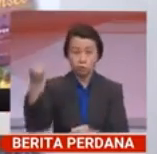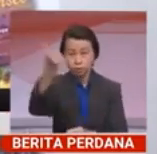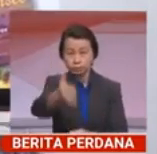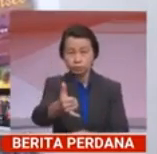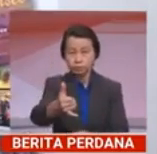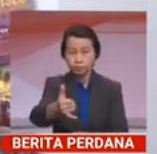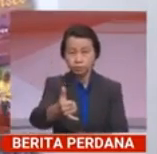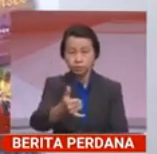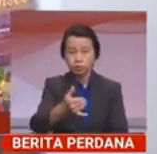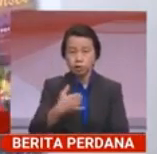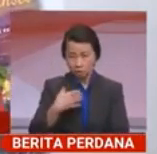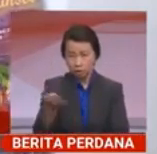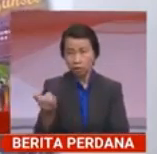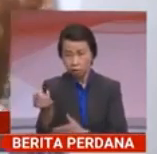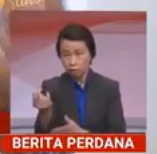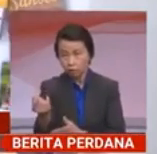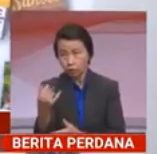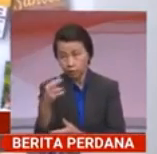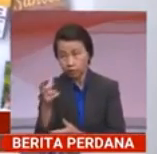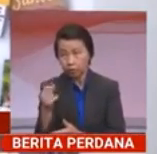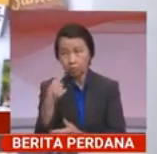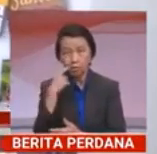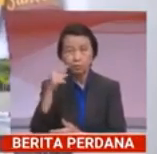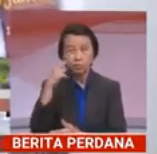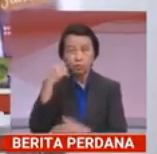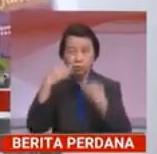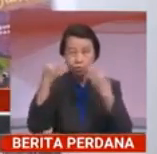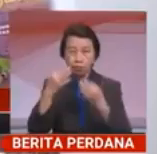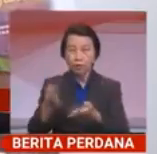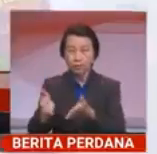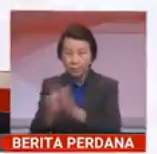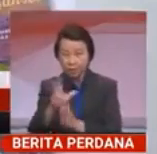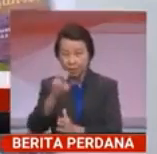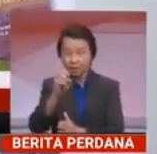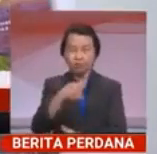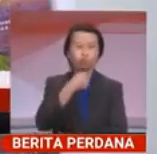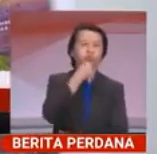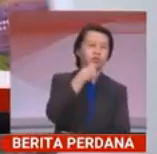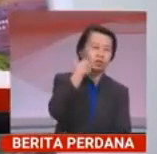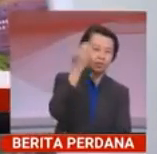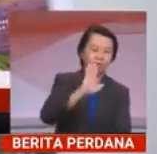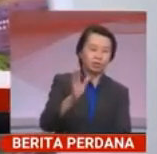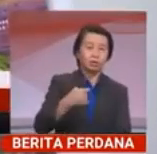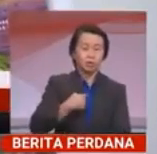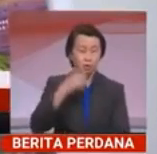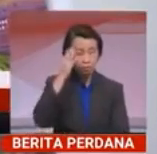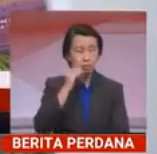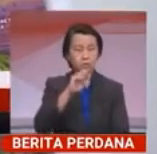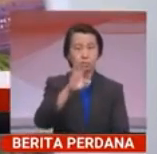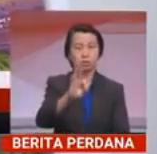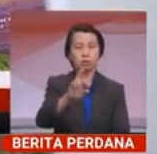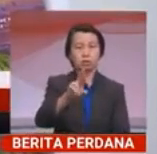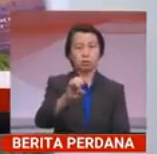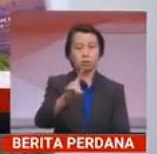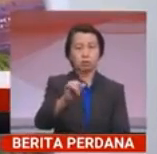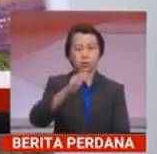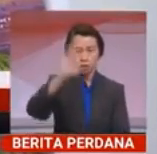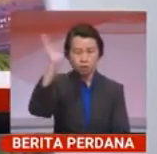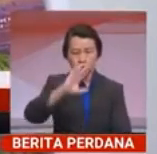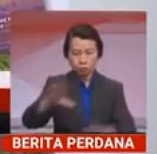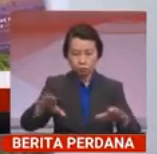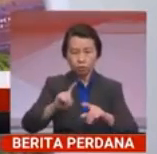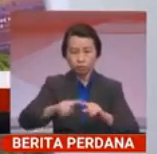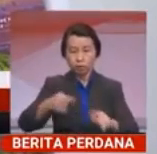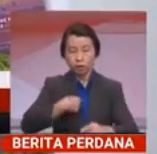kawan, ada RM30. Muka legend, mana nak minta RM30? Pengalaman Fredo, tak pernah buat ni, but